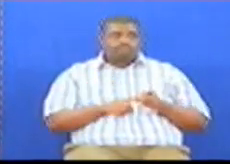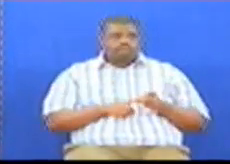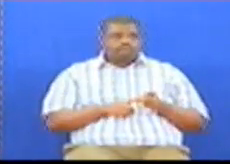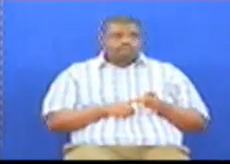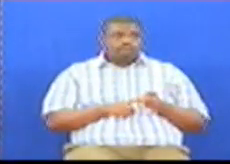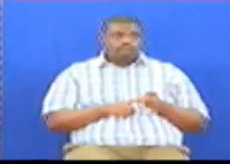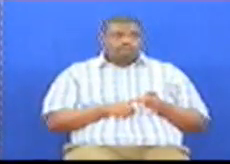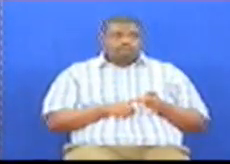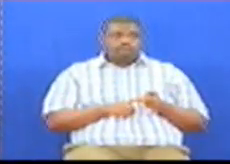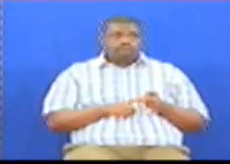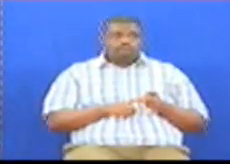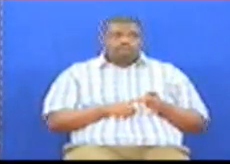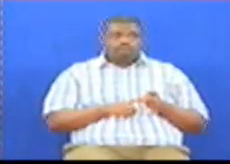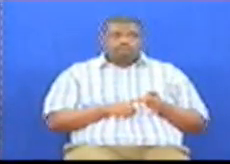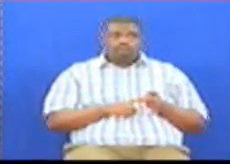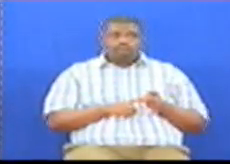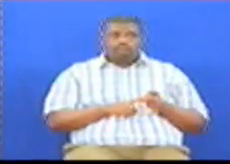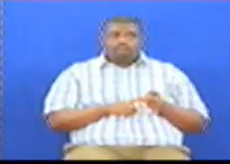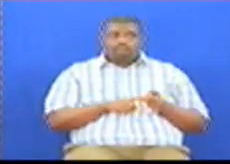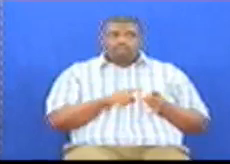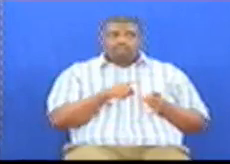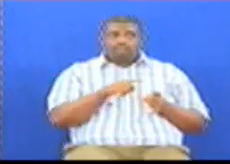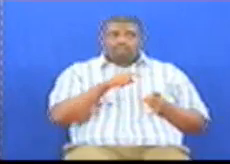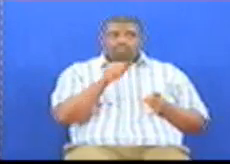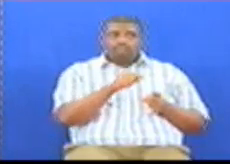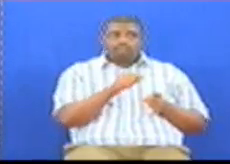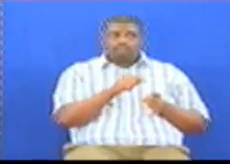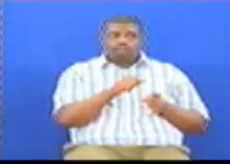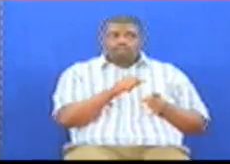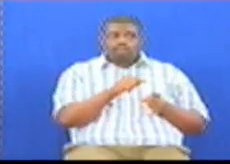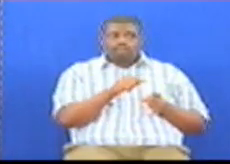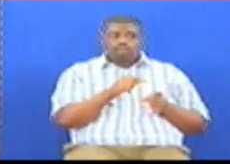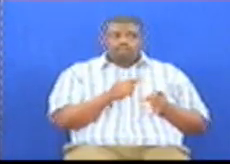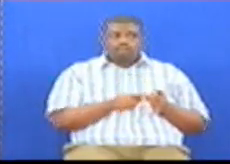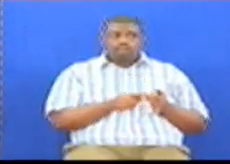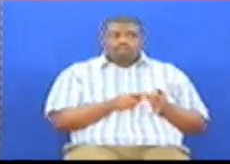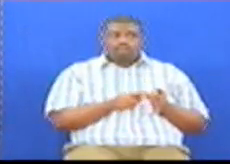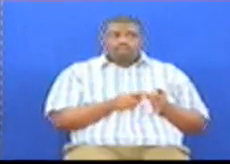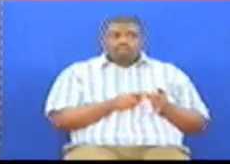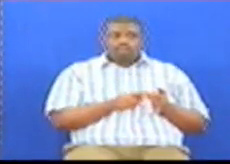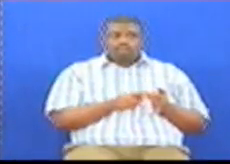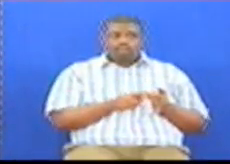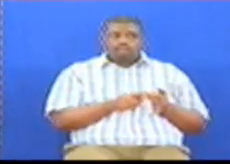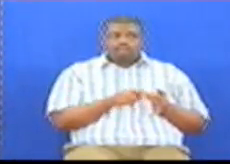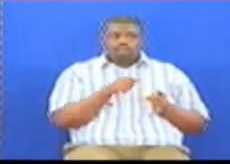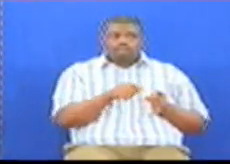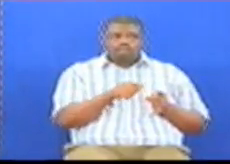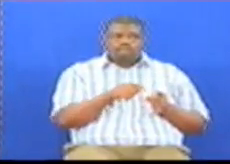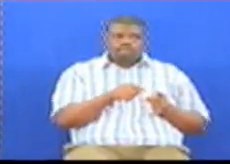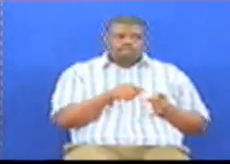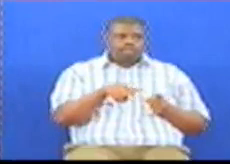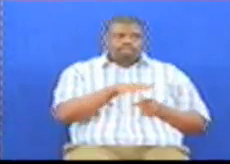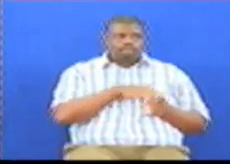unajua watu wale wanapenda kutafuta miti na wanakaa vijijini na ndani ya msitu sana. Ili warudi basi maeneo ya mjini,